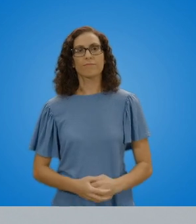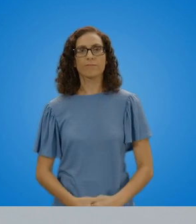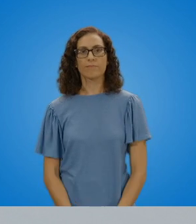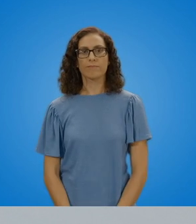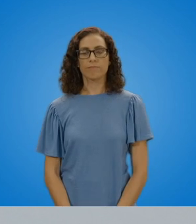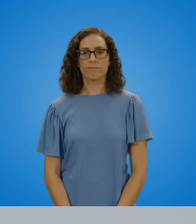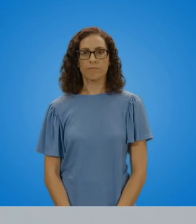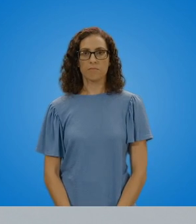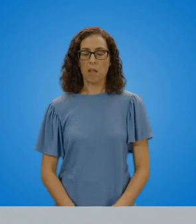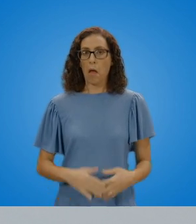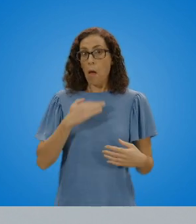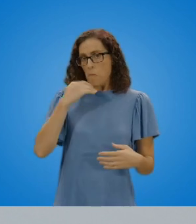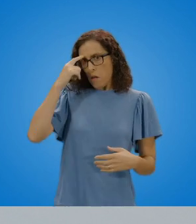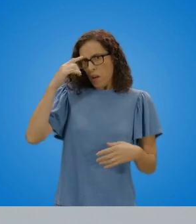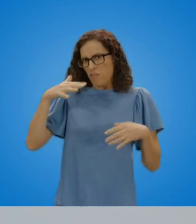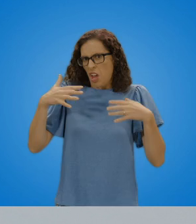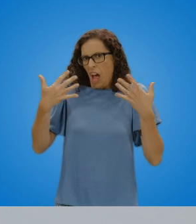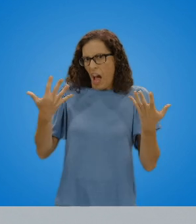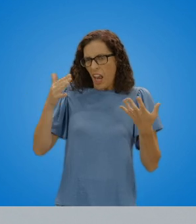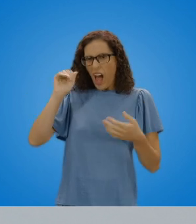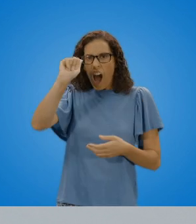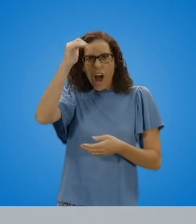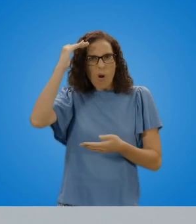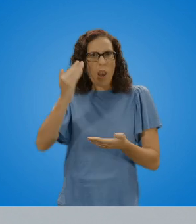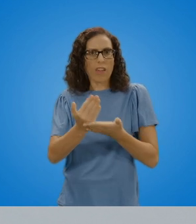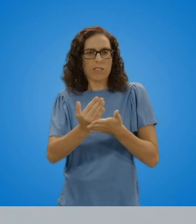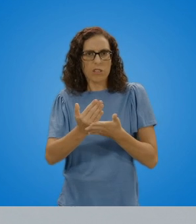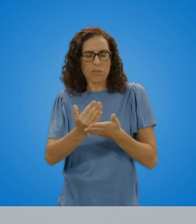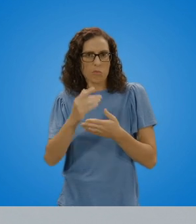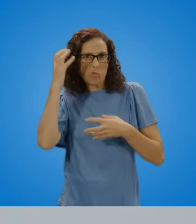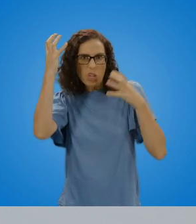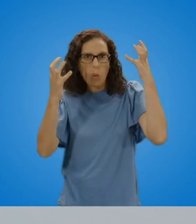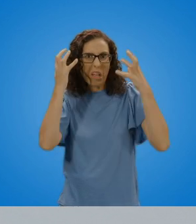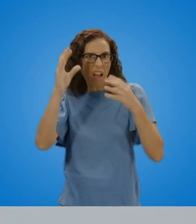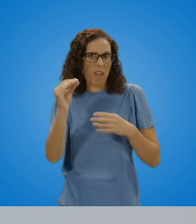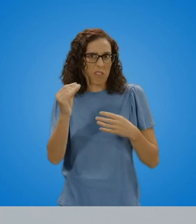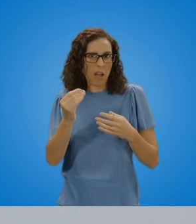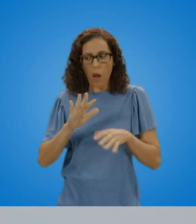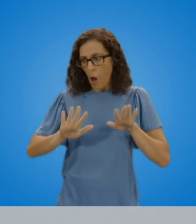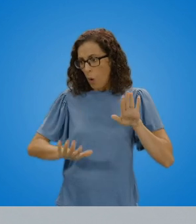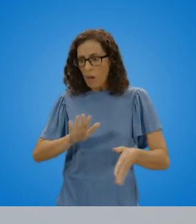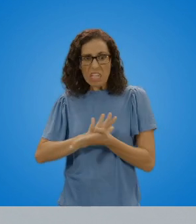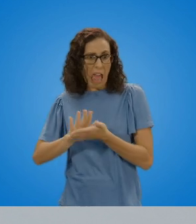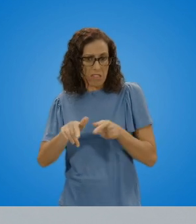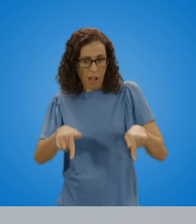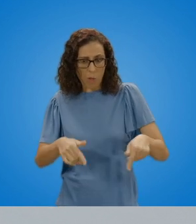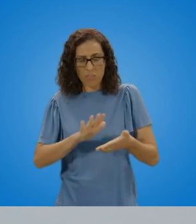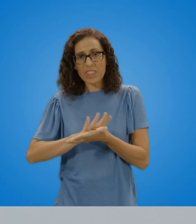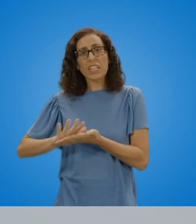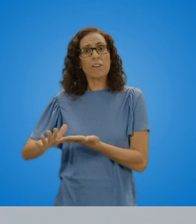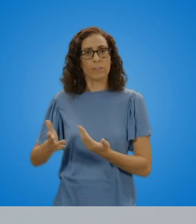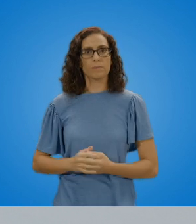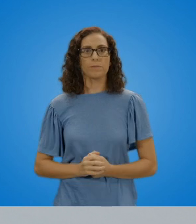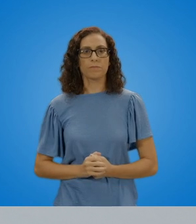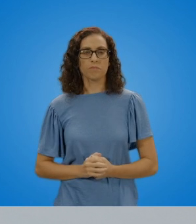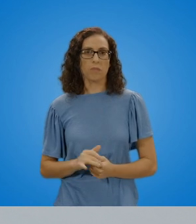Shum! Shum! Ma nafx għal xiex toqgħod tinkwieta għalwet? Kważi ngħaddaft.